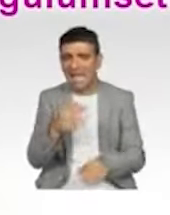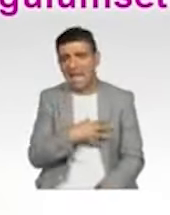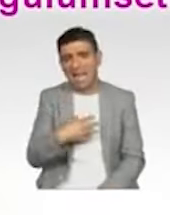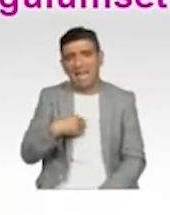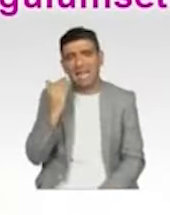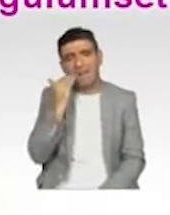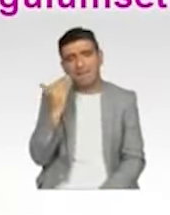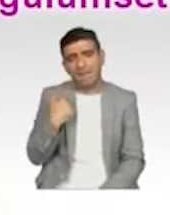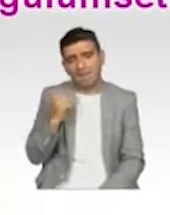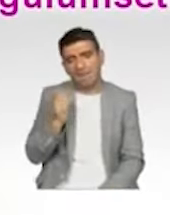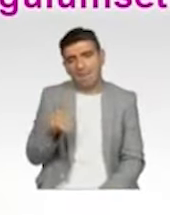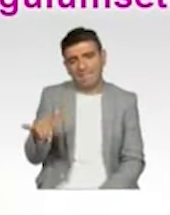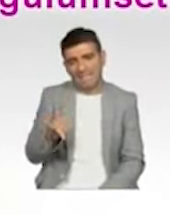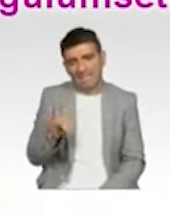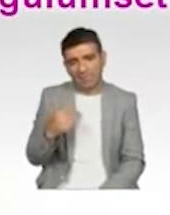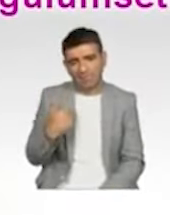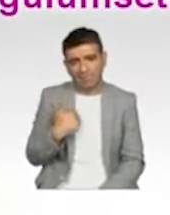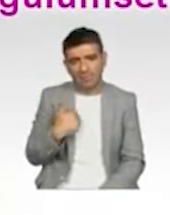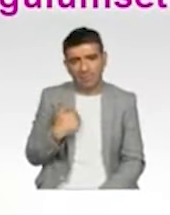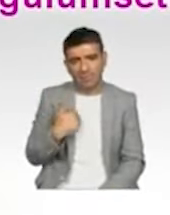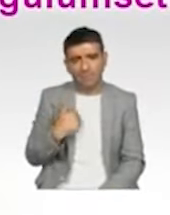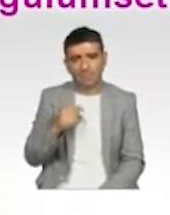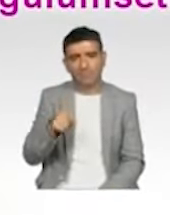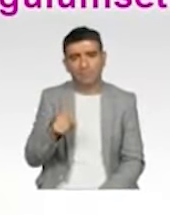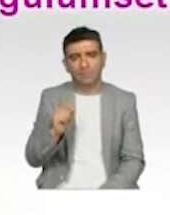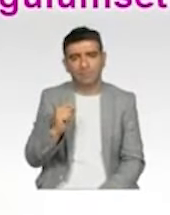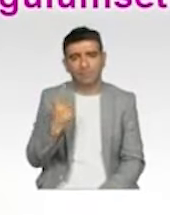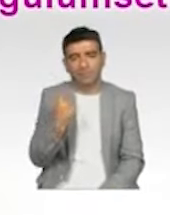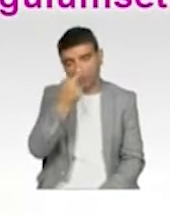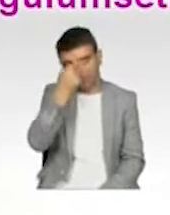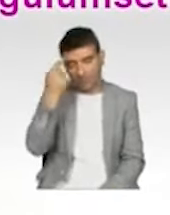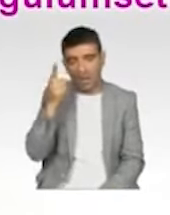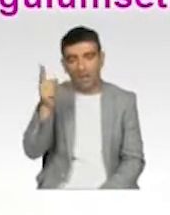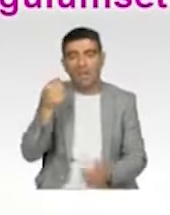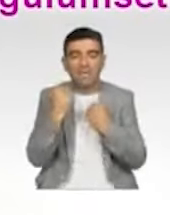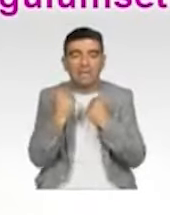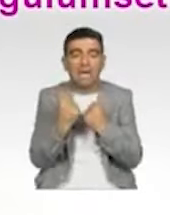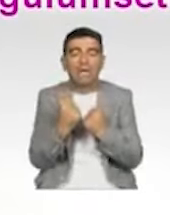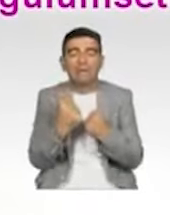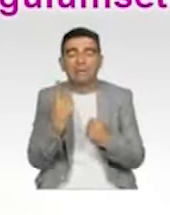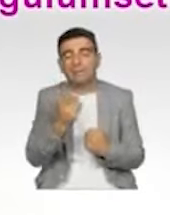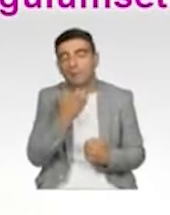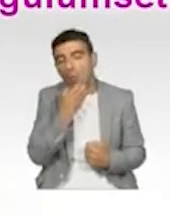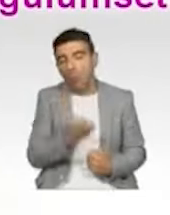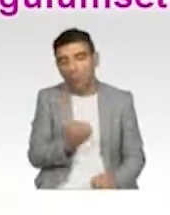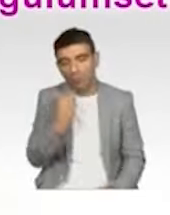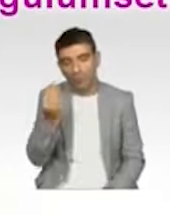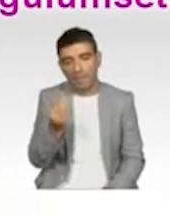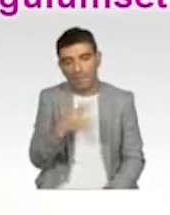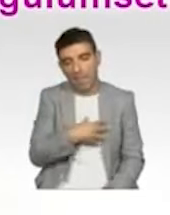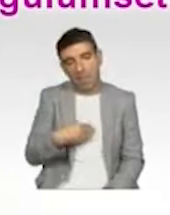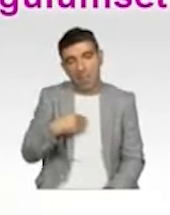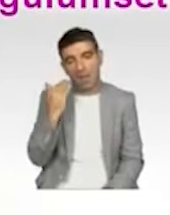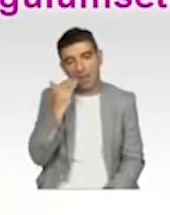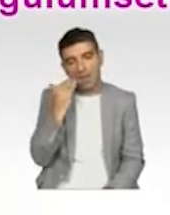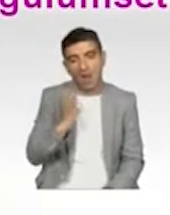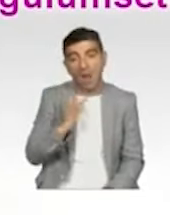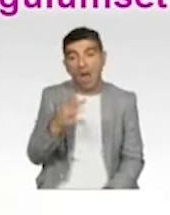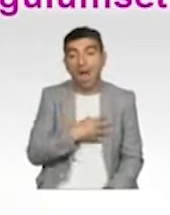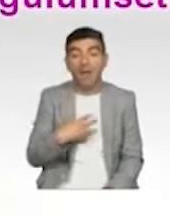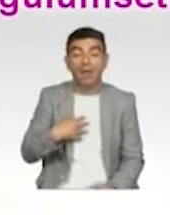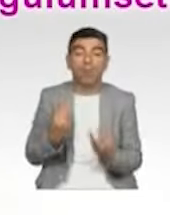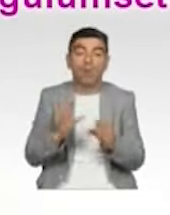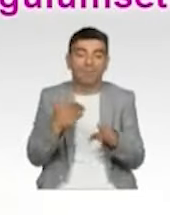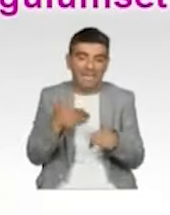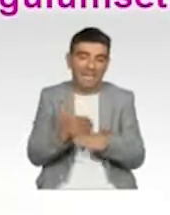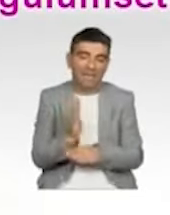benim yanımdaydı. Sağ olsun. O çok büyük bir şans, bir lütuf. Allah ona sağlıklı uzun ömür versin. Anneanne var tabii ki. Annem olmasa elim